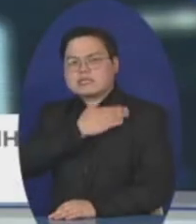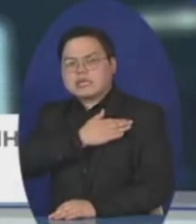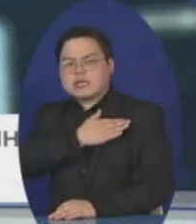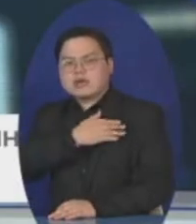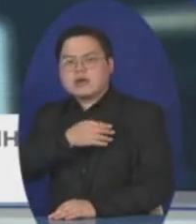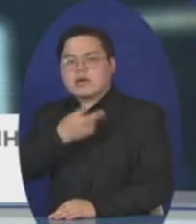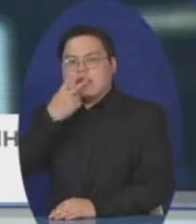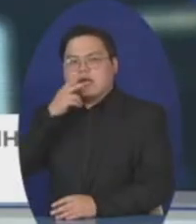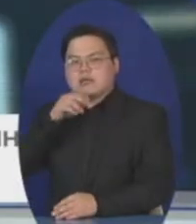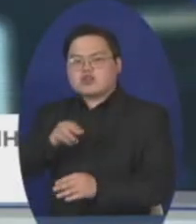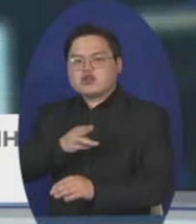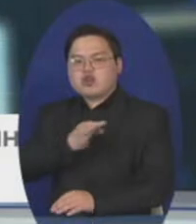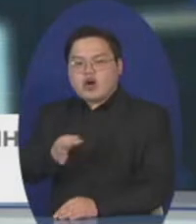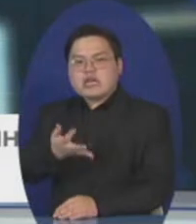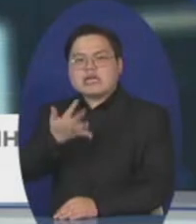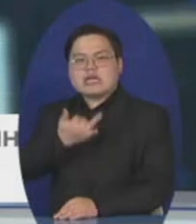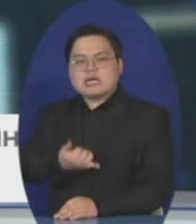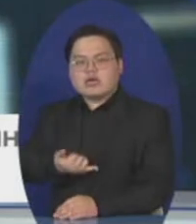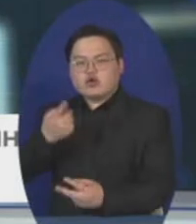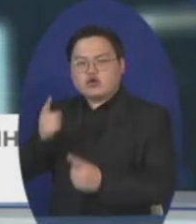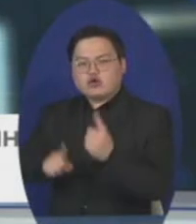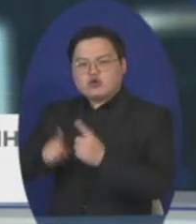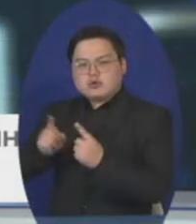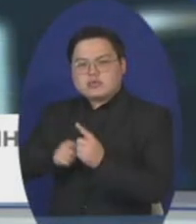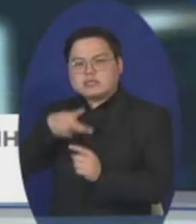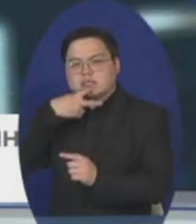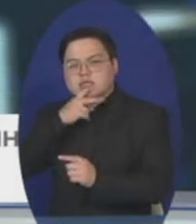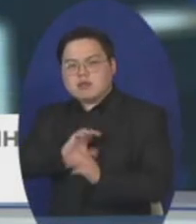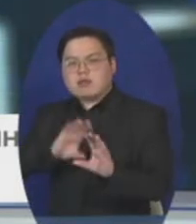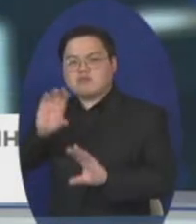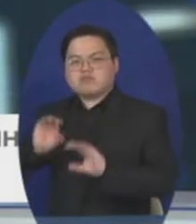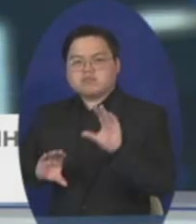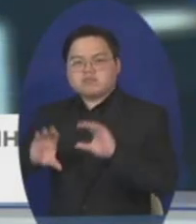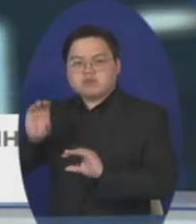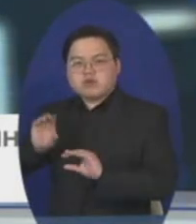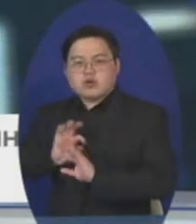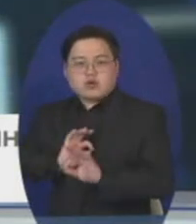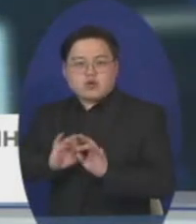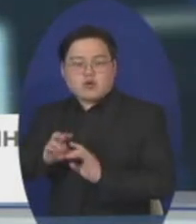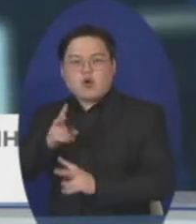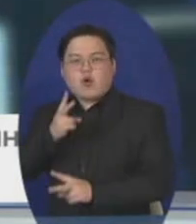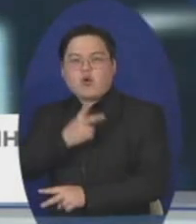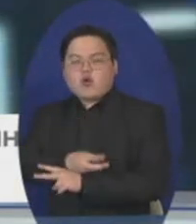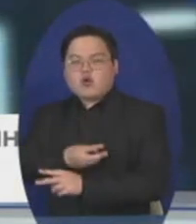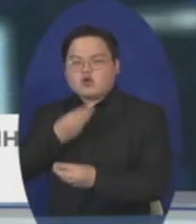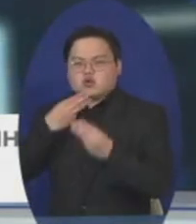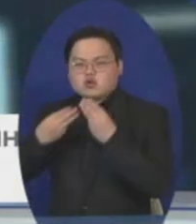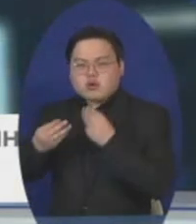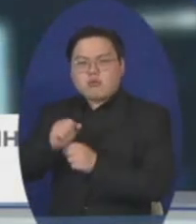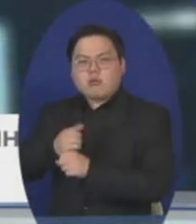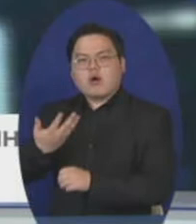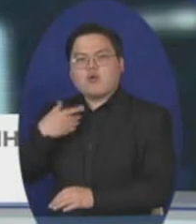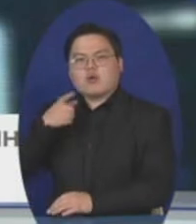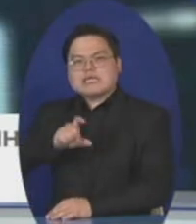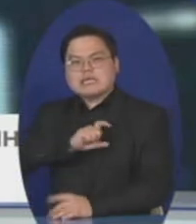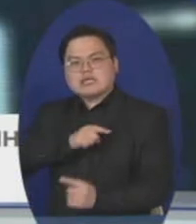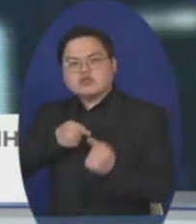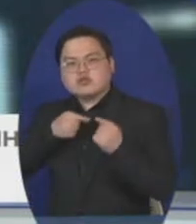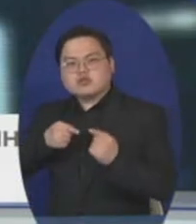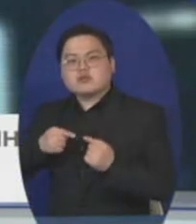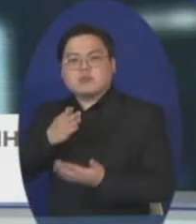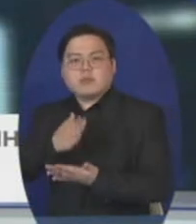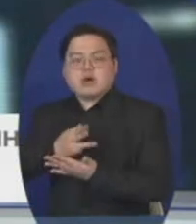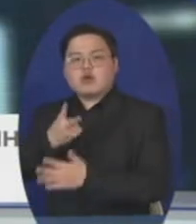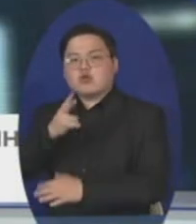хэргийнхэн тоогоор өрсөлдүүлж, цалингийн болон бус дурамшуул олгодог зэрэг хууль шүүхийн байгууллагуудад үүрлсэн хүний эрхийн ноцтой зөрчлүүдийг нэгдсэн